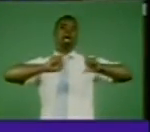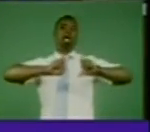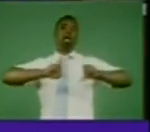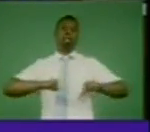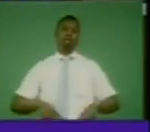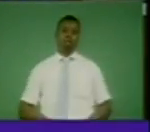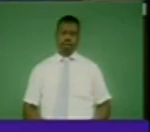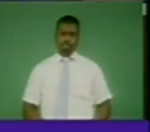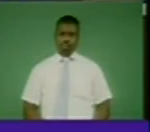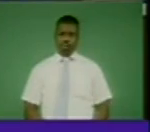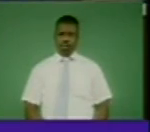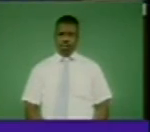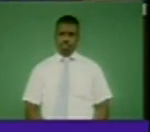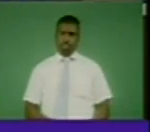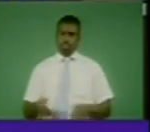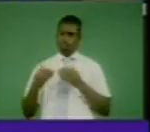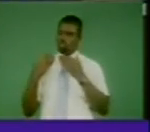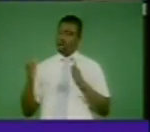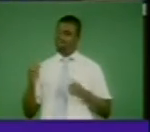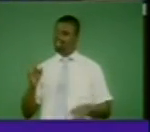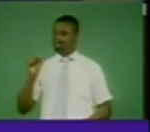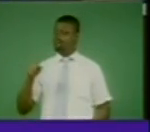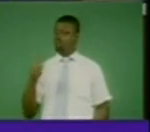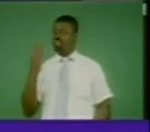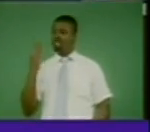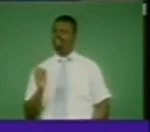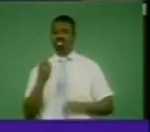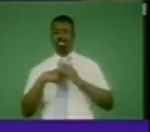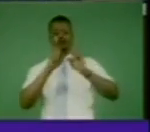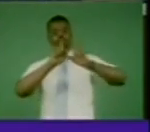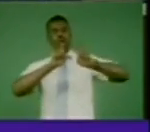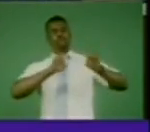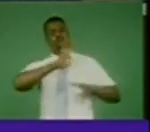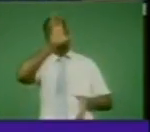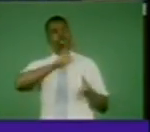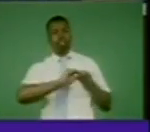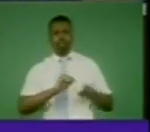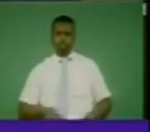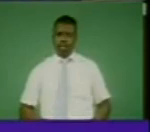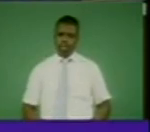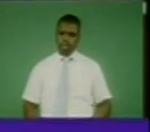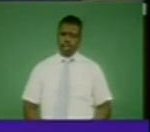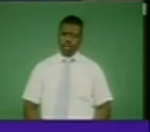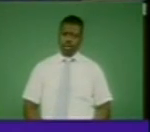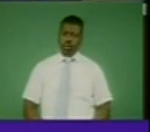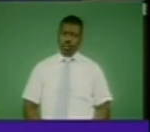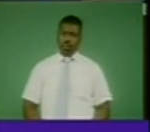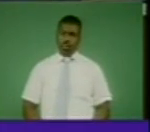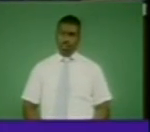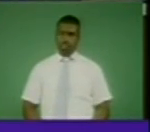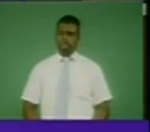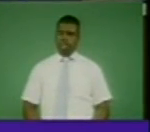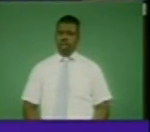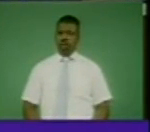ibara zote isipokuwa ibara ya 210 na 212 zenye kura 29 kila